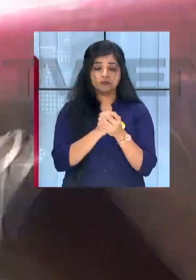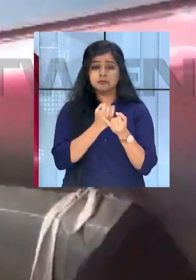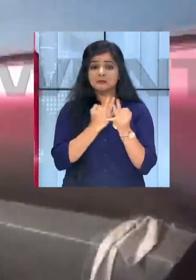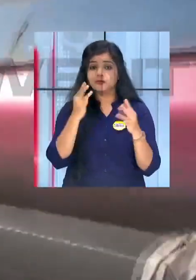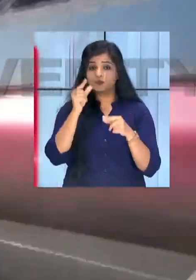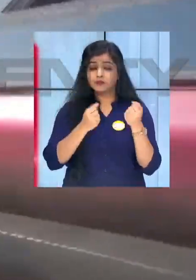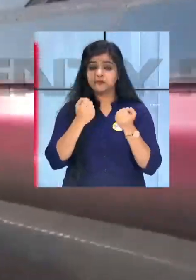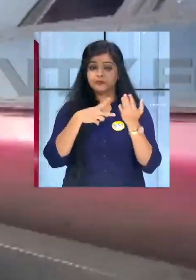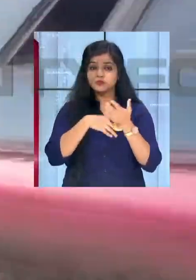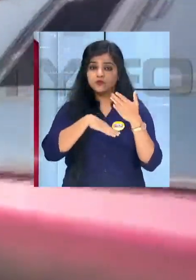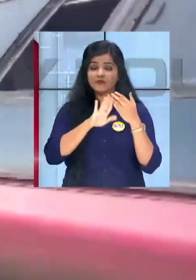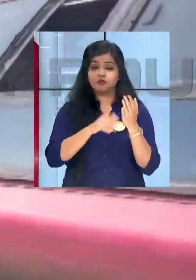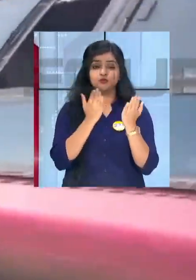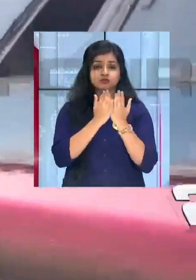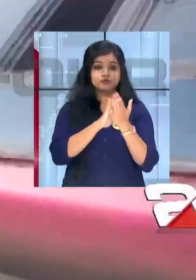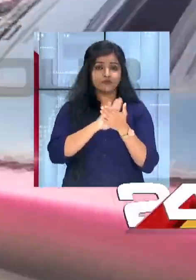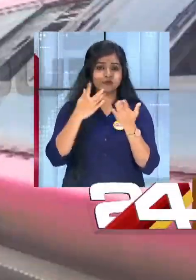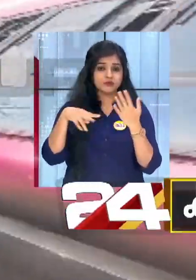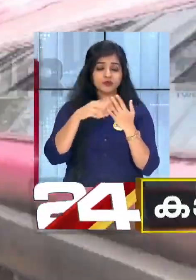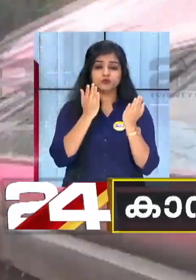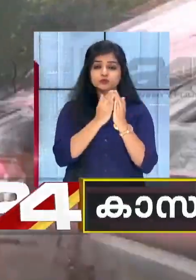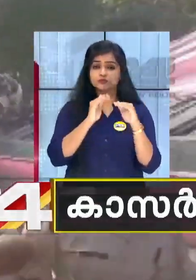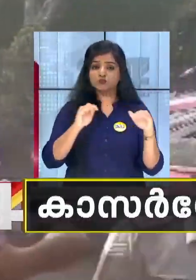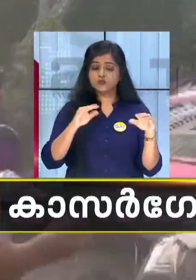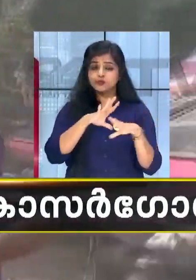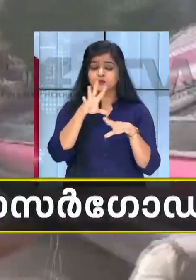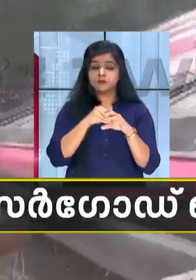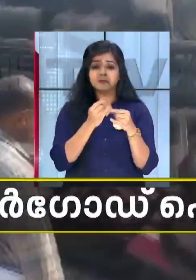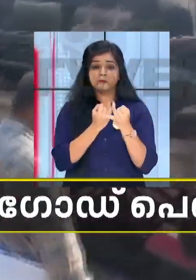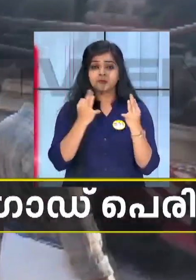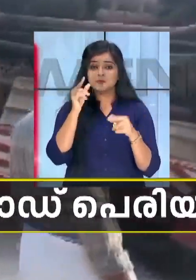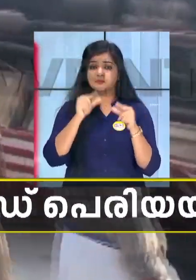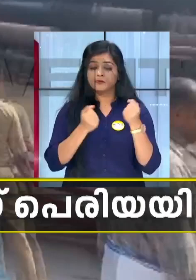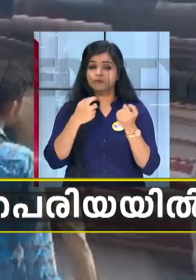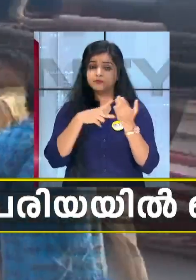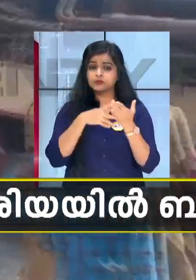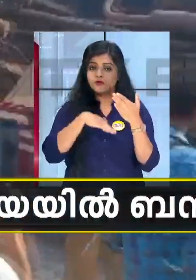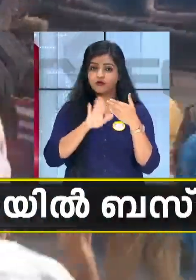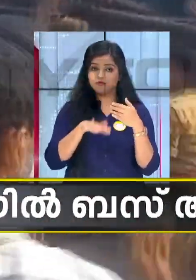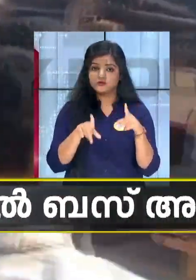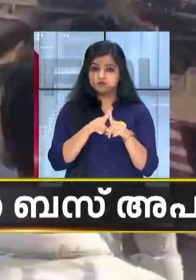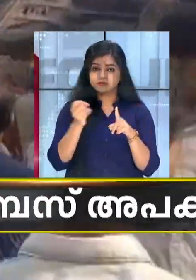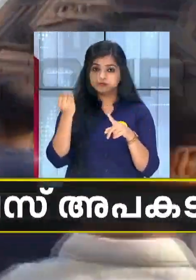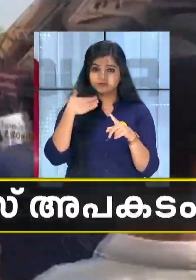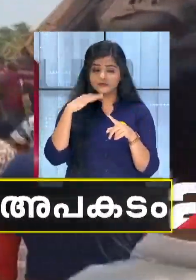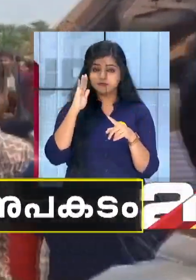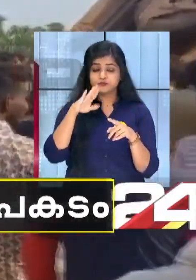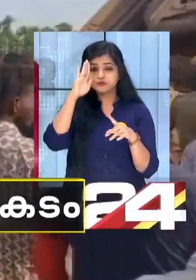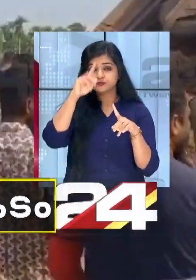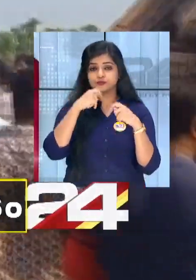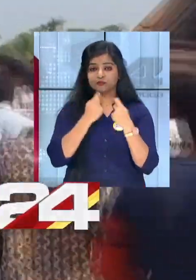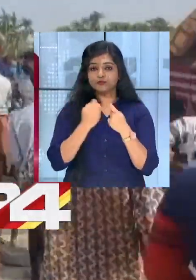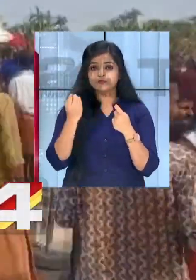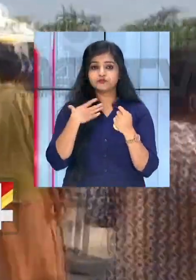ഈ ബസ്സിനകത്തുണ്ടായിരുന്നു. സ്കൂൾ വിടുന്ന സമയമാണ്. വിദ്യാർത്ഥികൾ ഉൾപ്പെടെ നിരവധി ആളുകൾ ബസ്സിനകത്ത് ഉണ്ടായിരുന്നു എന്ന വിവരമാണ് പോലീസിൽ നിന്ന്